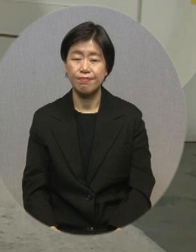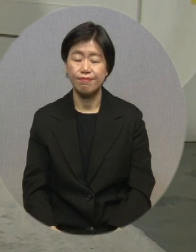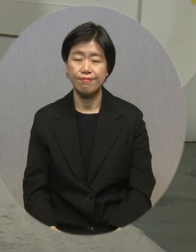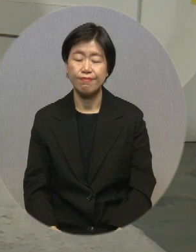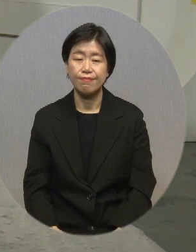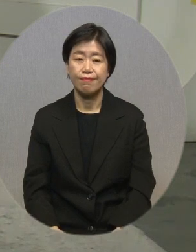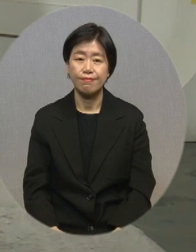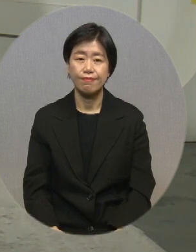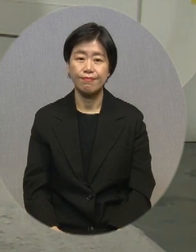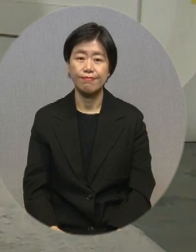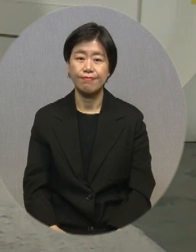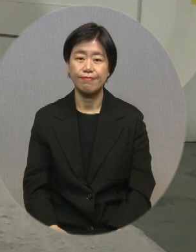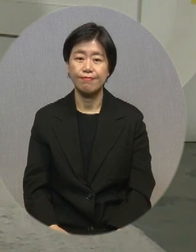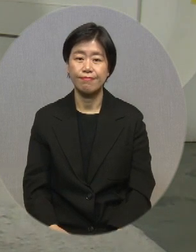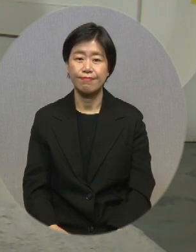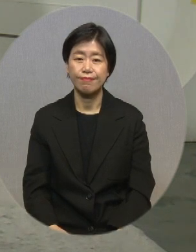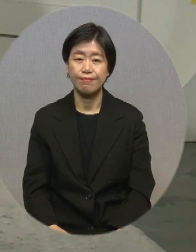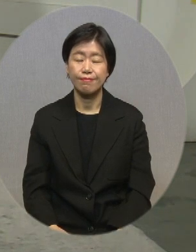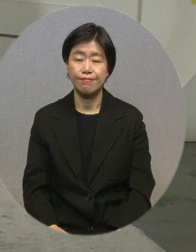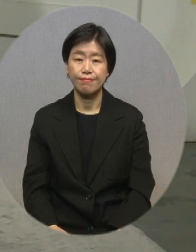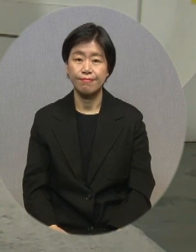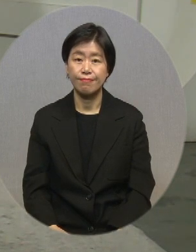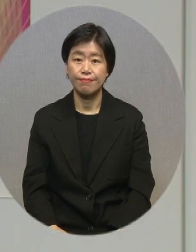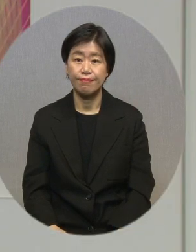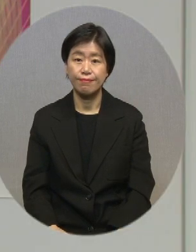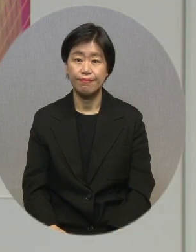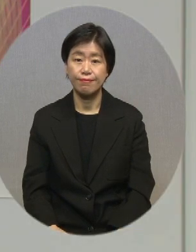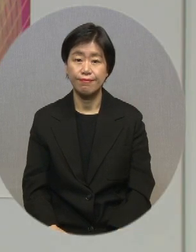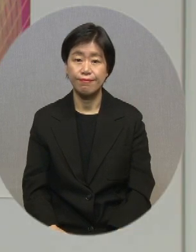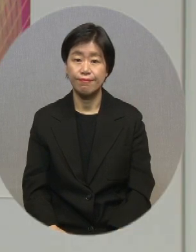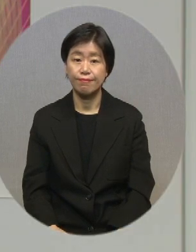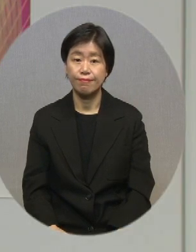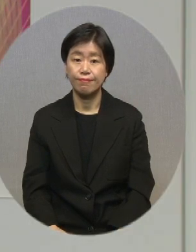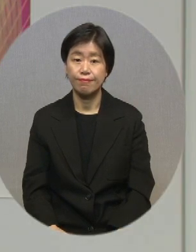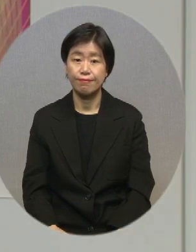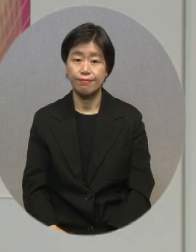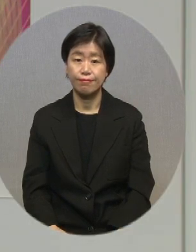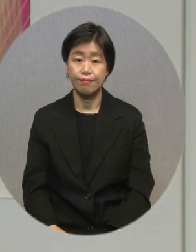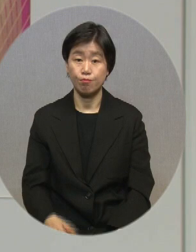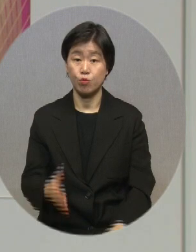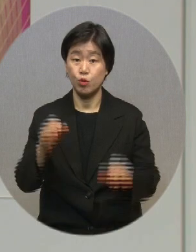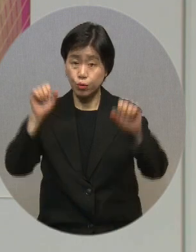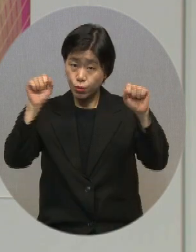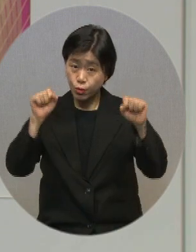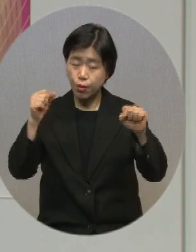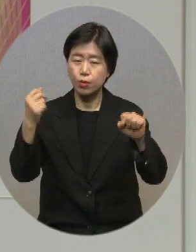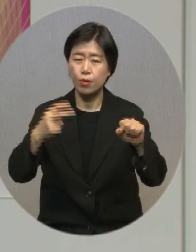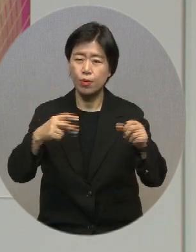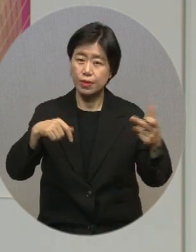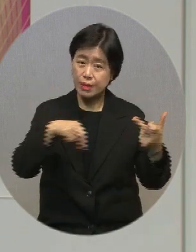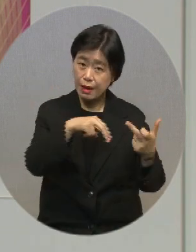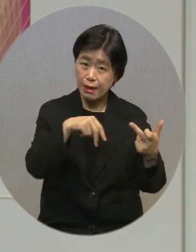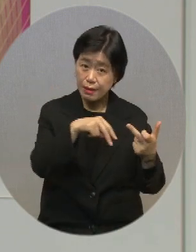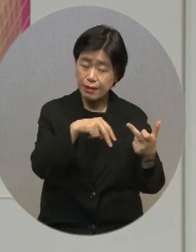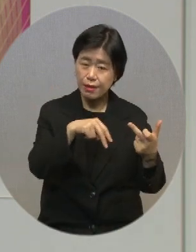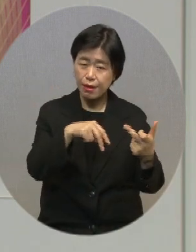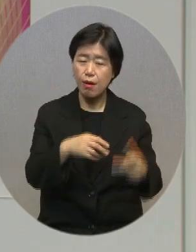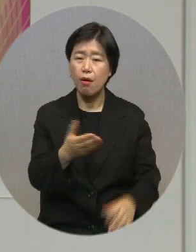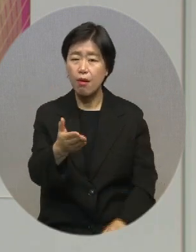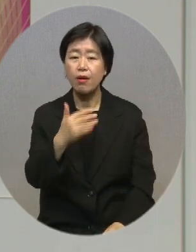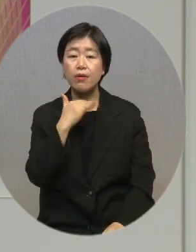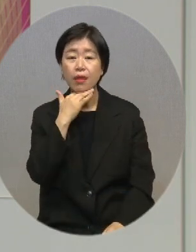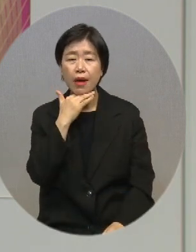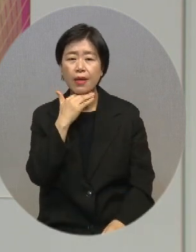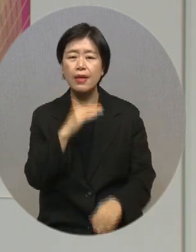날을 기대하겠습니다. 예, 예. 네네. 네. 이제 그 운동도 그렇고 산행도 연령에 네. 맞는